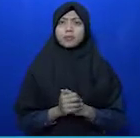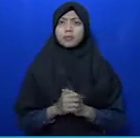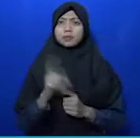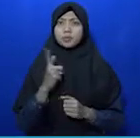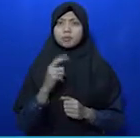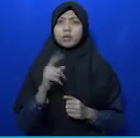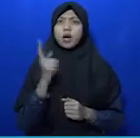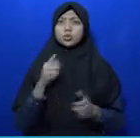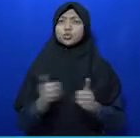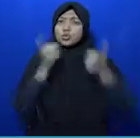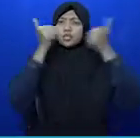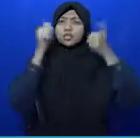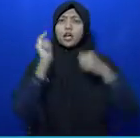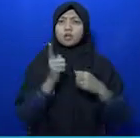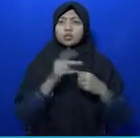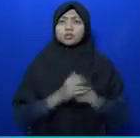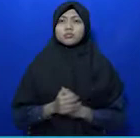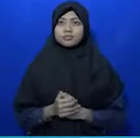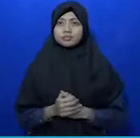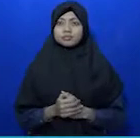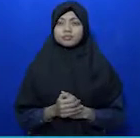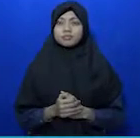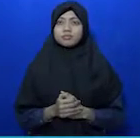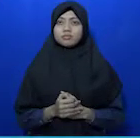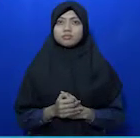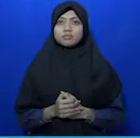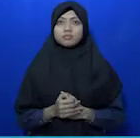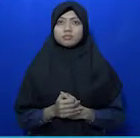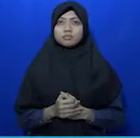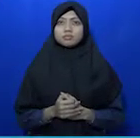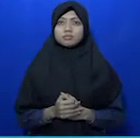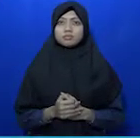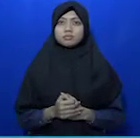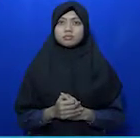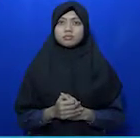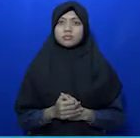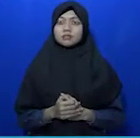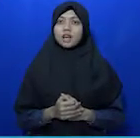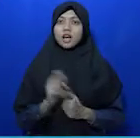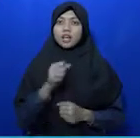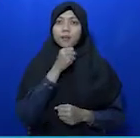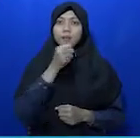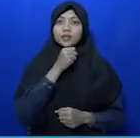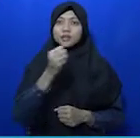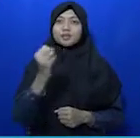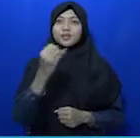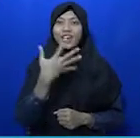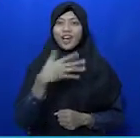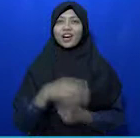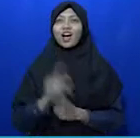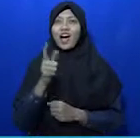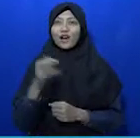supaya sukses. Cuman ini kalau pers kan yang biasanya kan good news is no news. Kalau bad news baru breaking